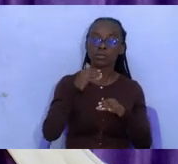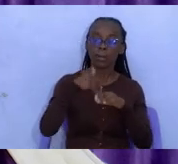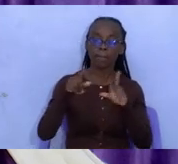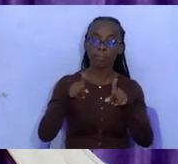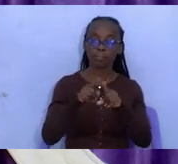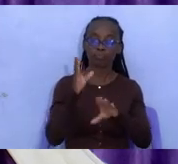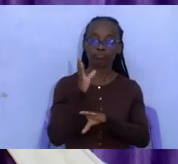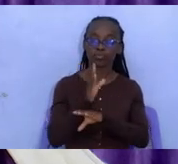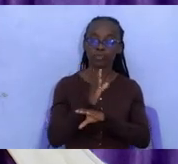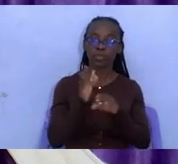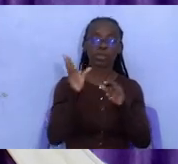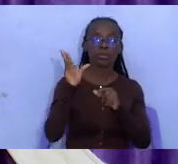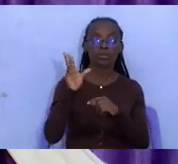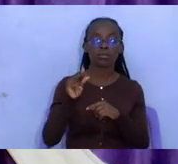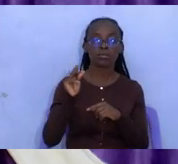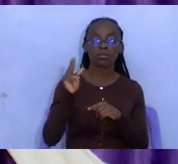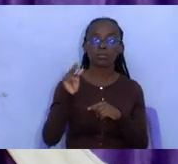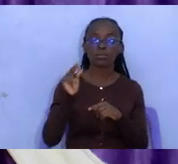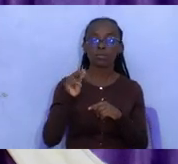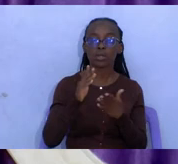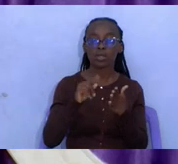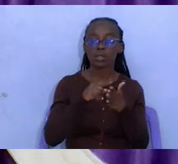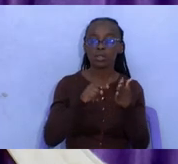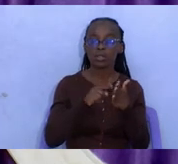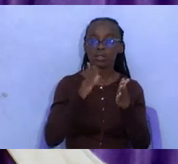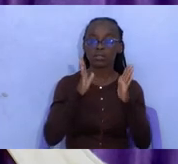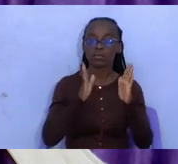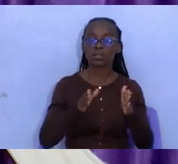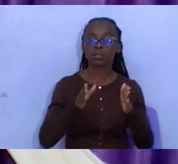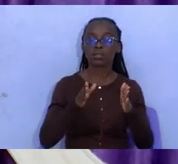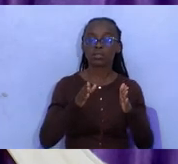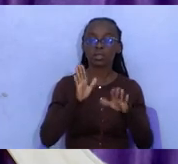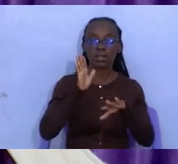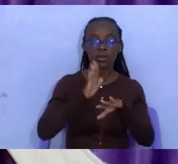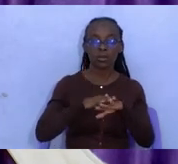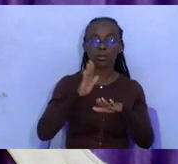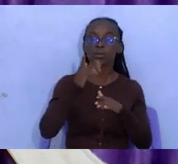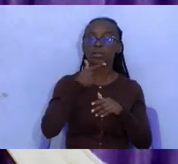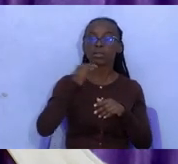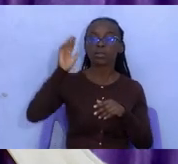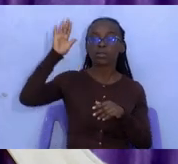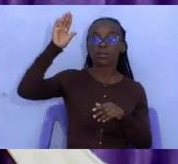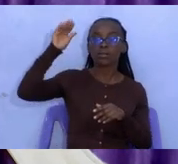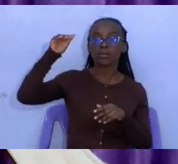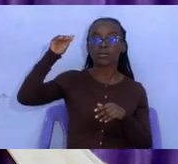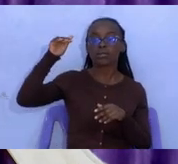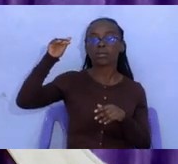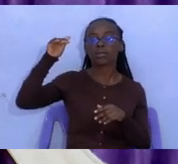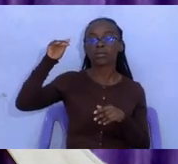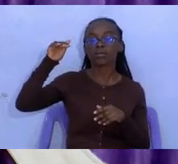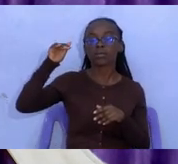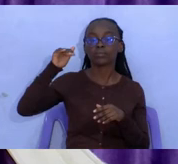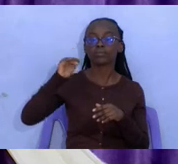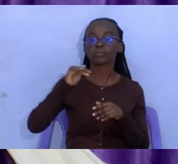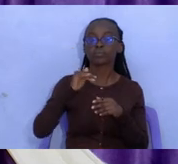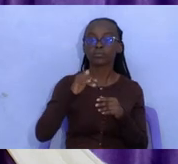Hawezi tamani hata siku moja. So huyu mtu alikuwa mchaji wa Mungu. He was a good man. A good one. Na nini